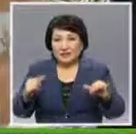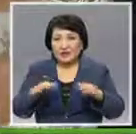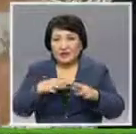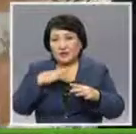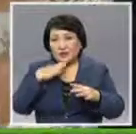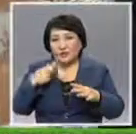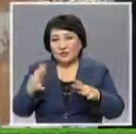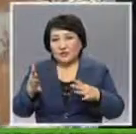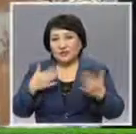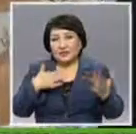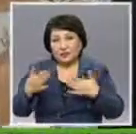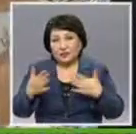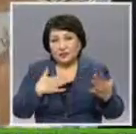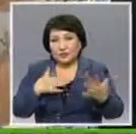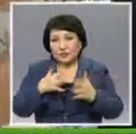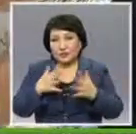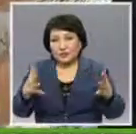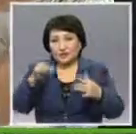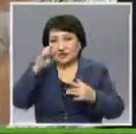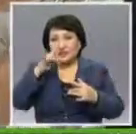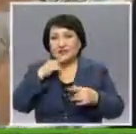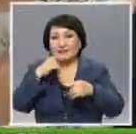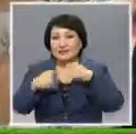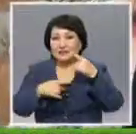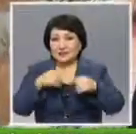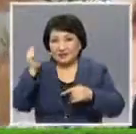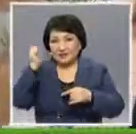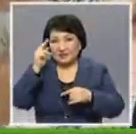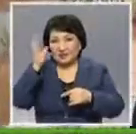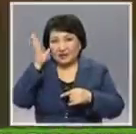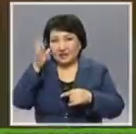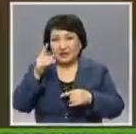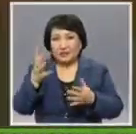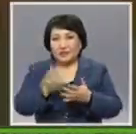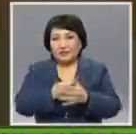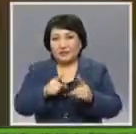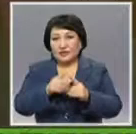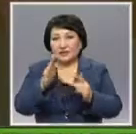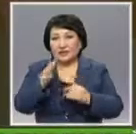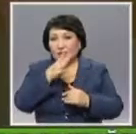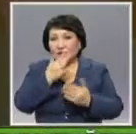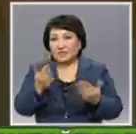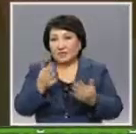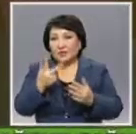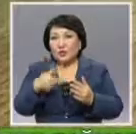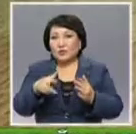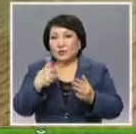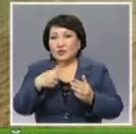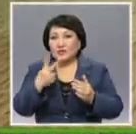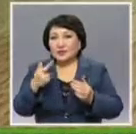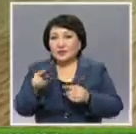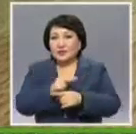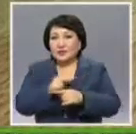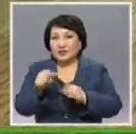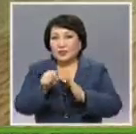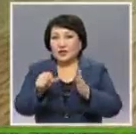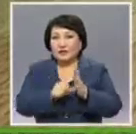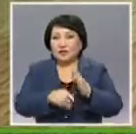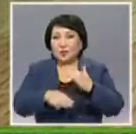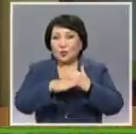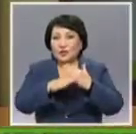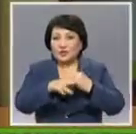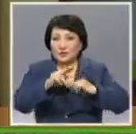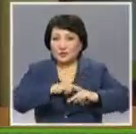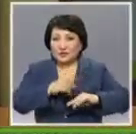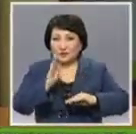бала мұнда қазақ тілінде тәлім алады. Алдағы уақытта мекемеде 32 тәрбиеші мен 16 көмекші жұмыс істейтін болады.